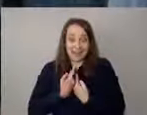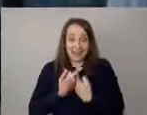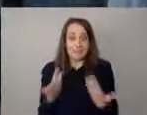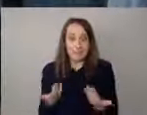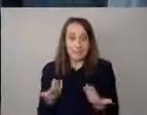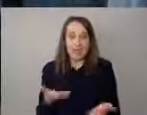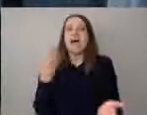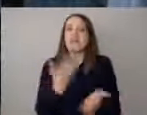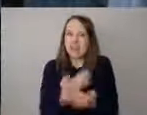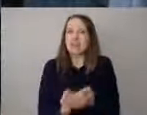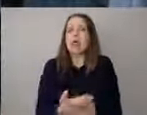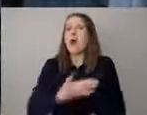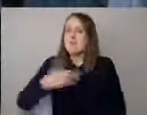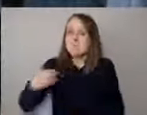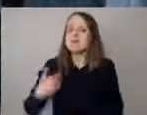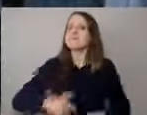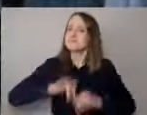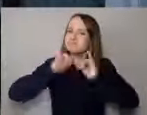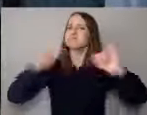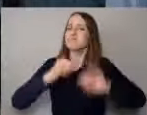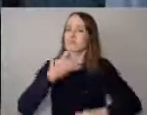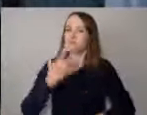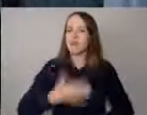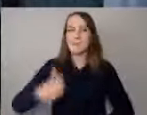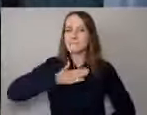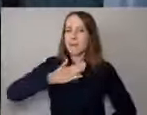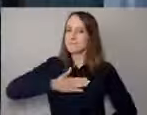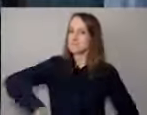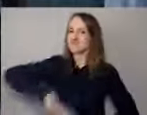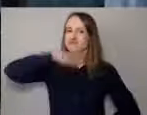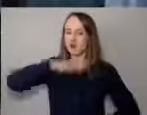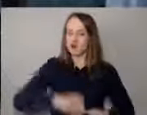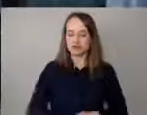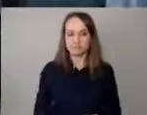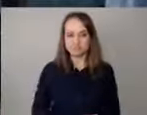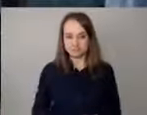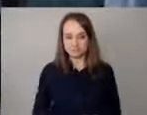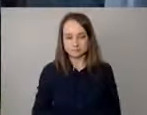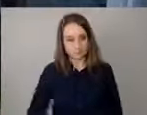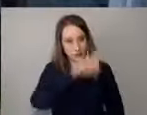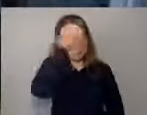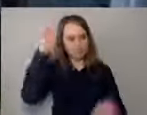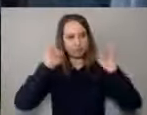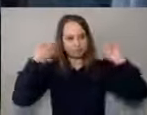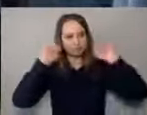gromkie, mamy dość! Mamy dość!